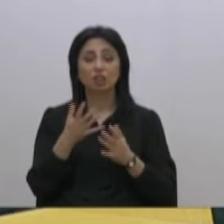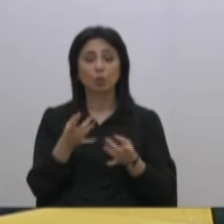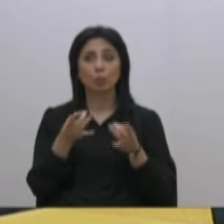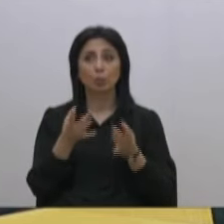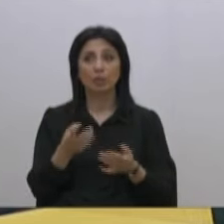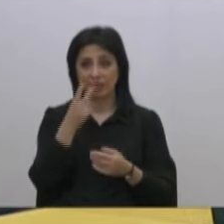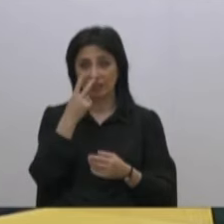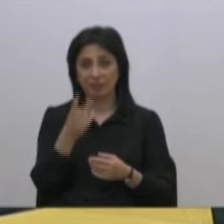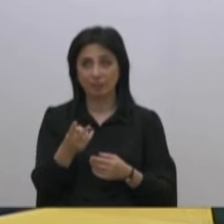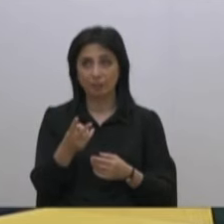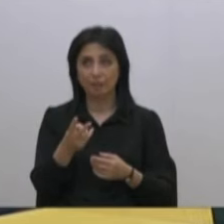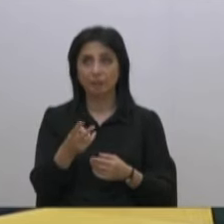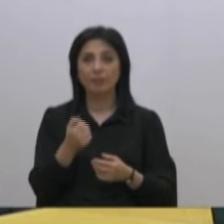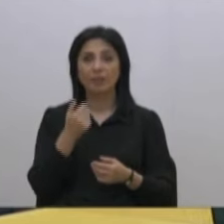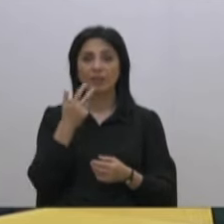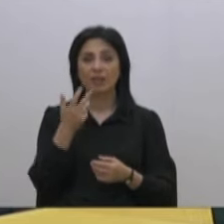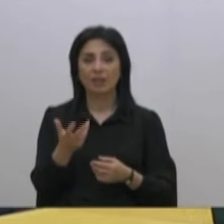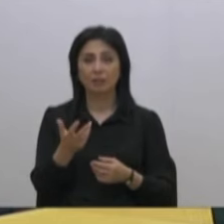რომ დავინახოთ